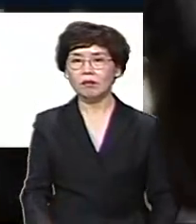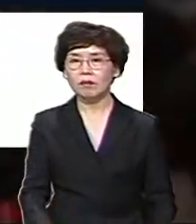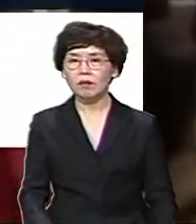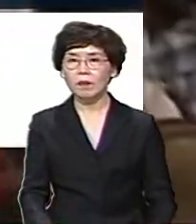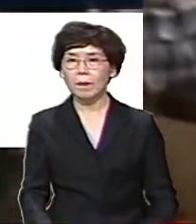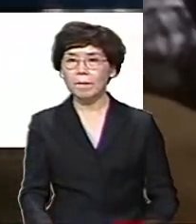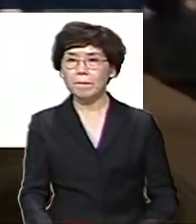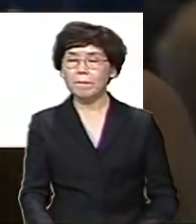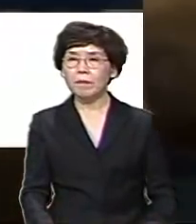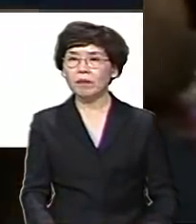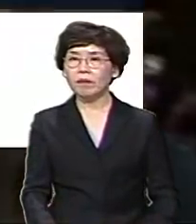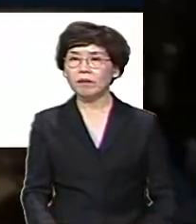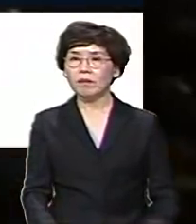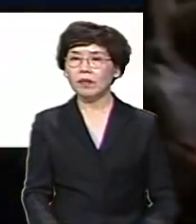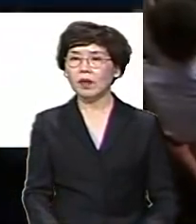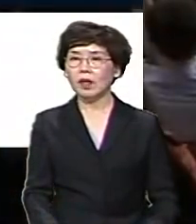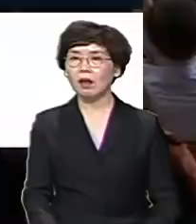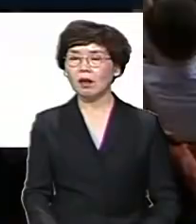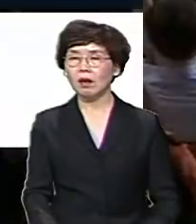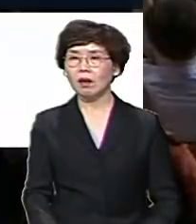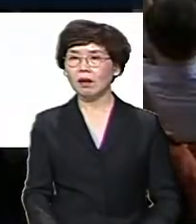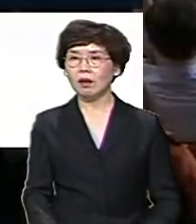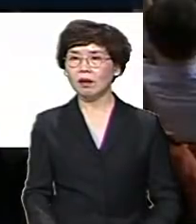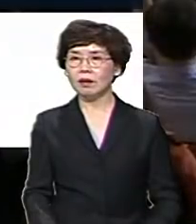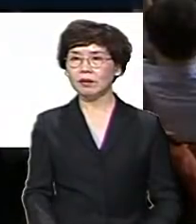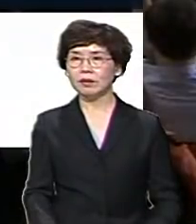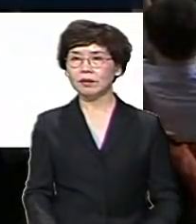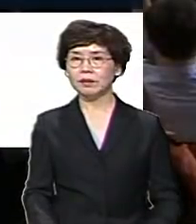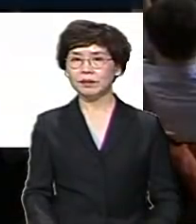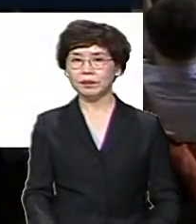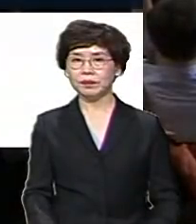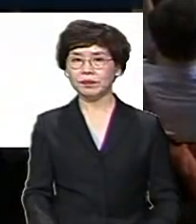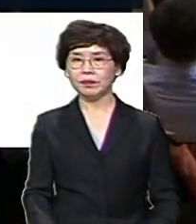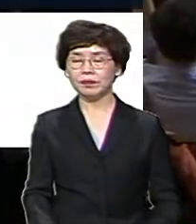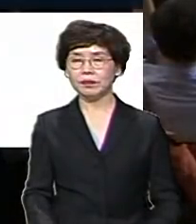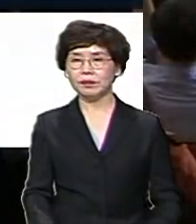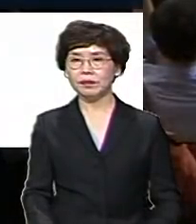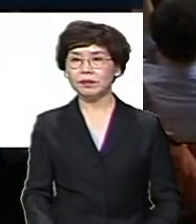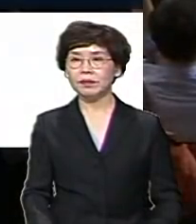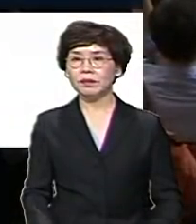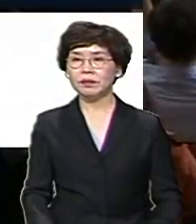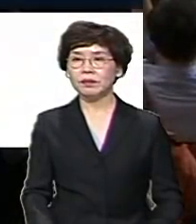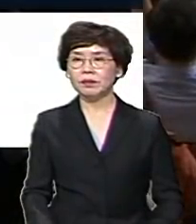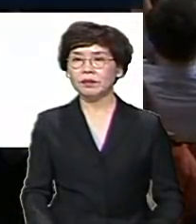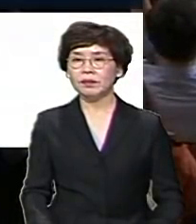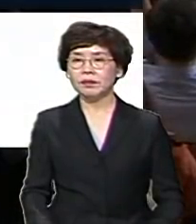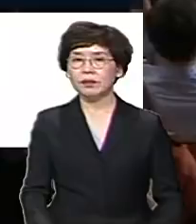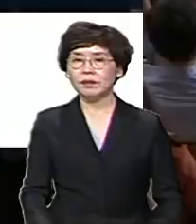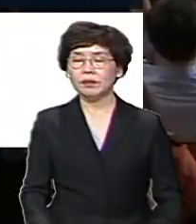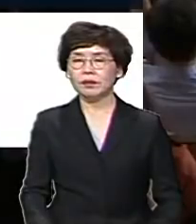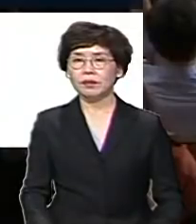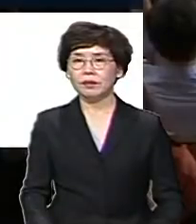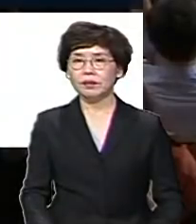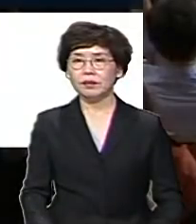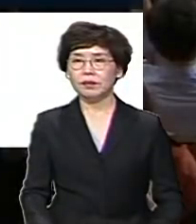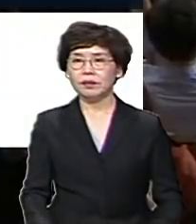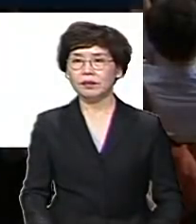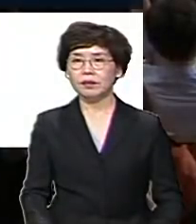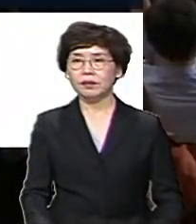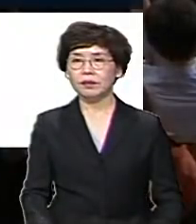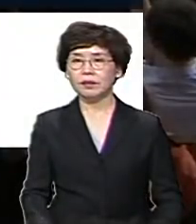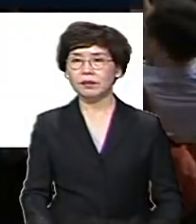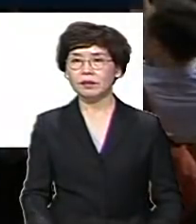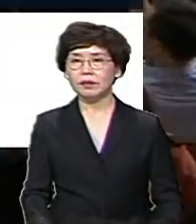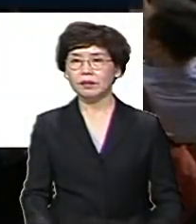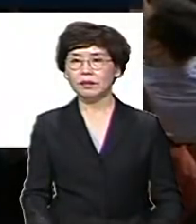동안 지속이 됐다고 한다면 어떤 대통령이든 제가 아니라 그 전의 사람이라도 무엇인가 행동을 했어야 하는 것입니다. 그런데 아무도 하지 않았습니다. 제가